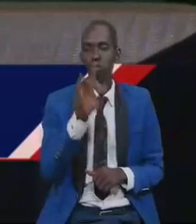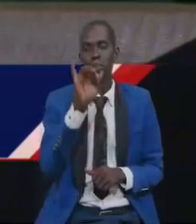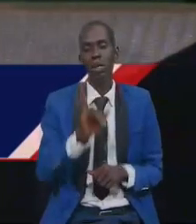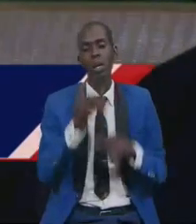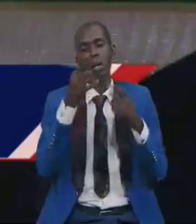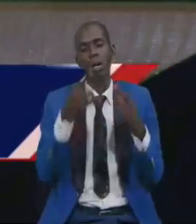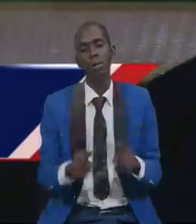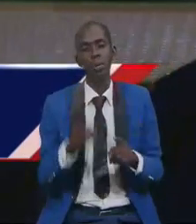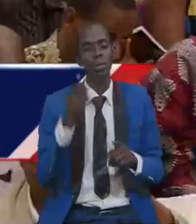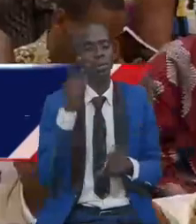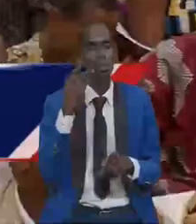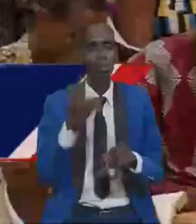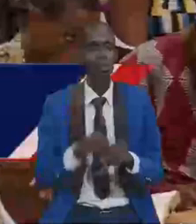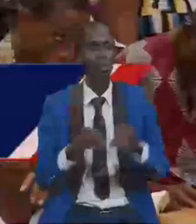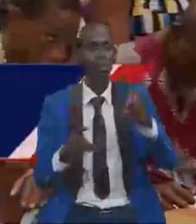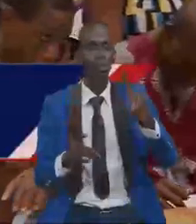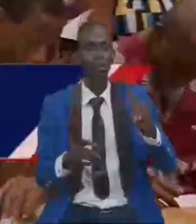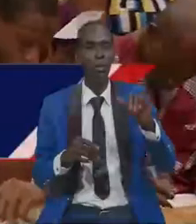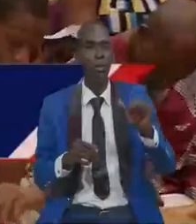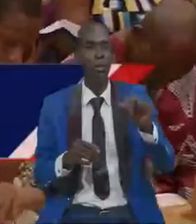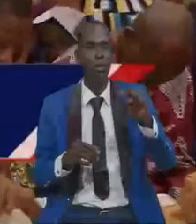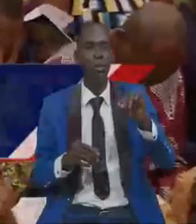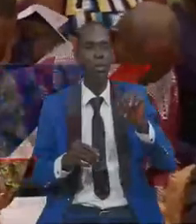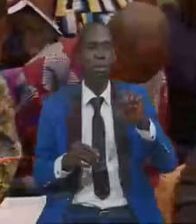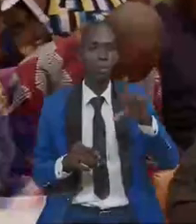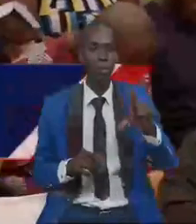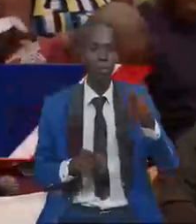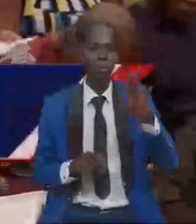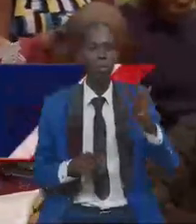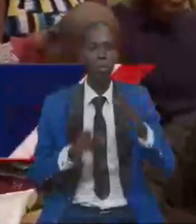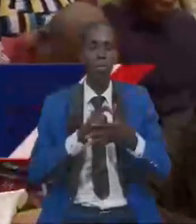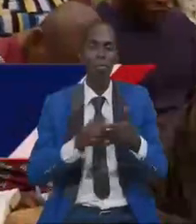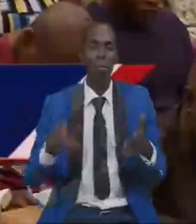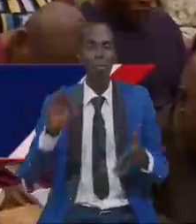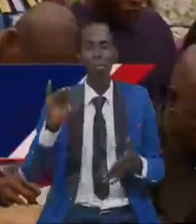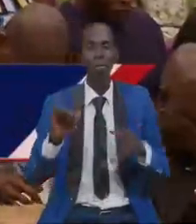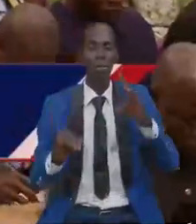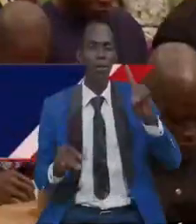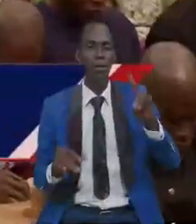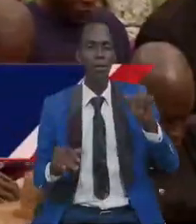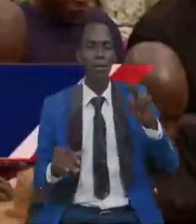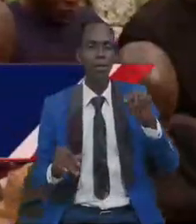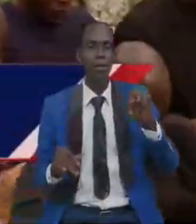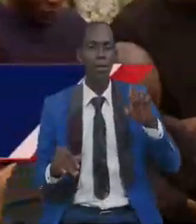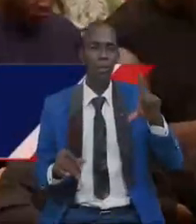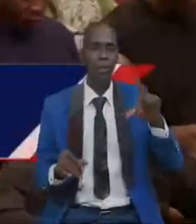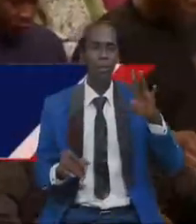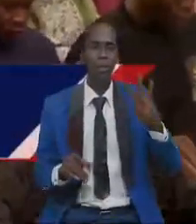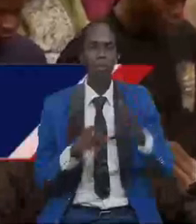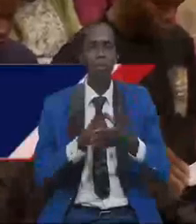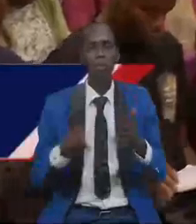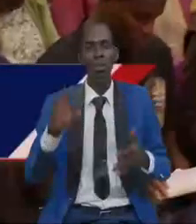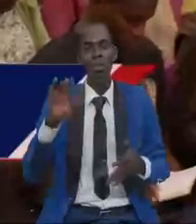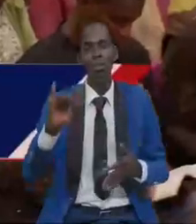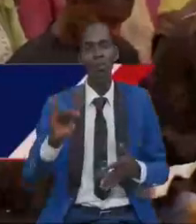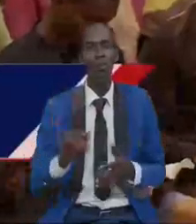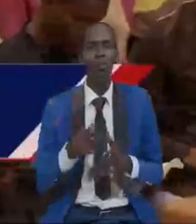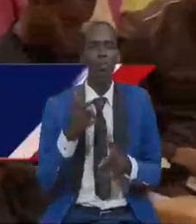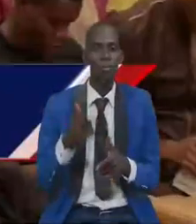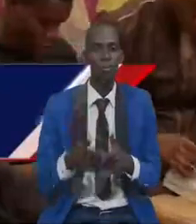Daniel 4, le verset 19. Daniel 4, le verset 19. Alors